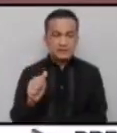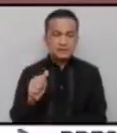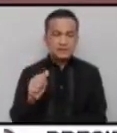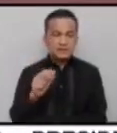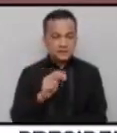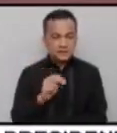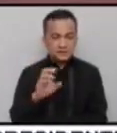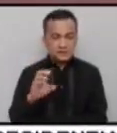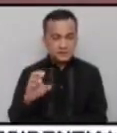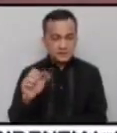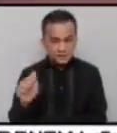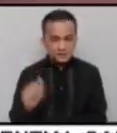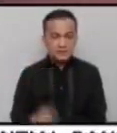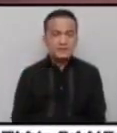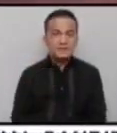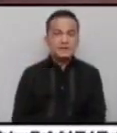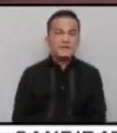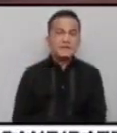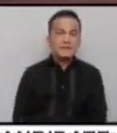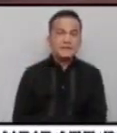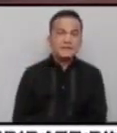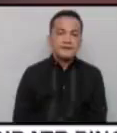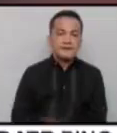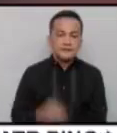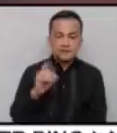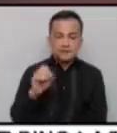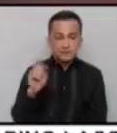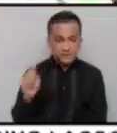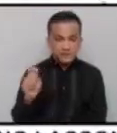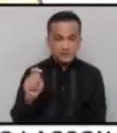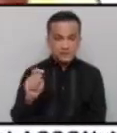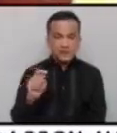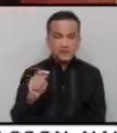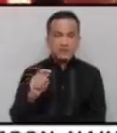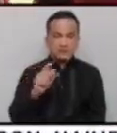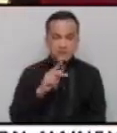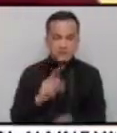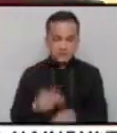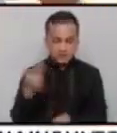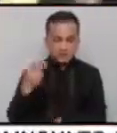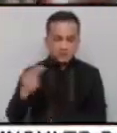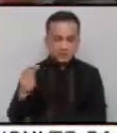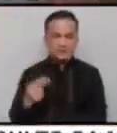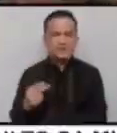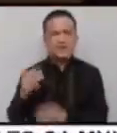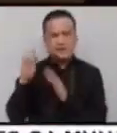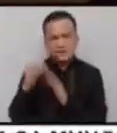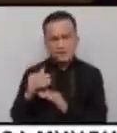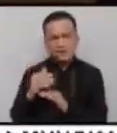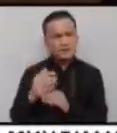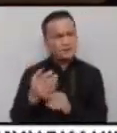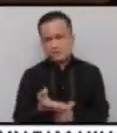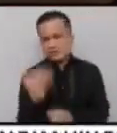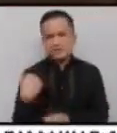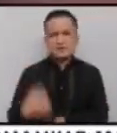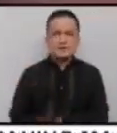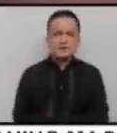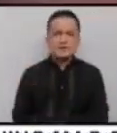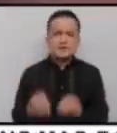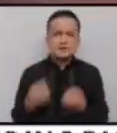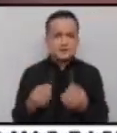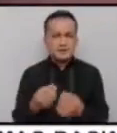Culture and the Arts, the Department of Tourism, and the Philippine Heritage Movement. Sana po tangkilikin nyo, madaming mga food